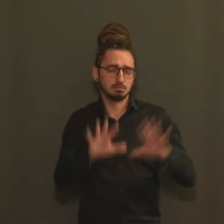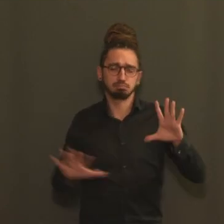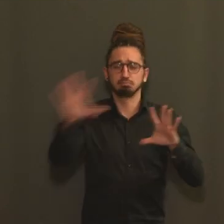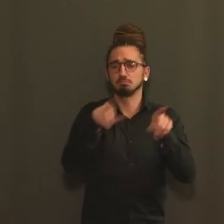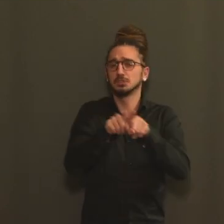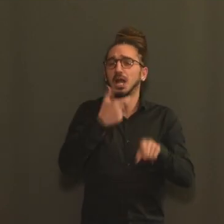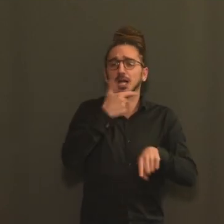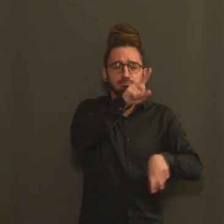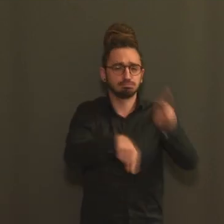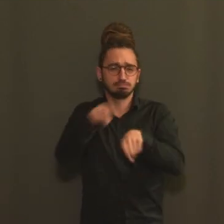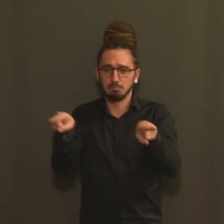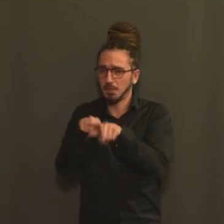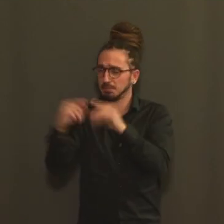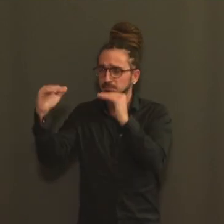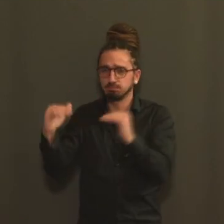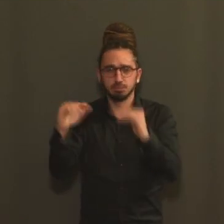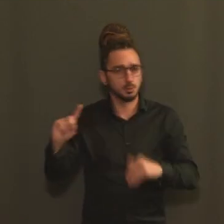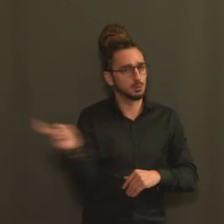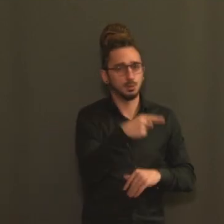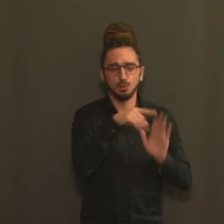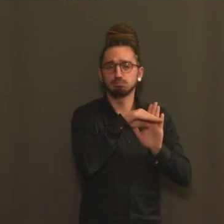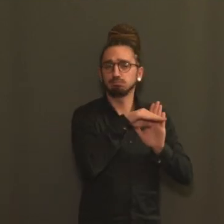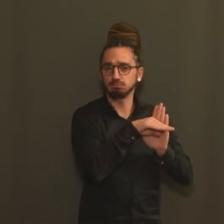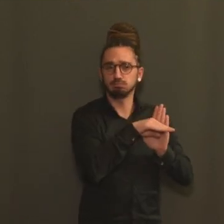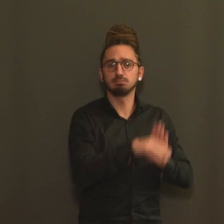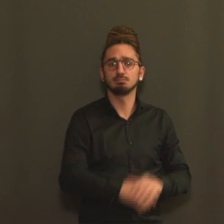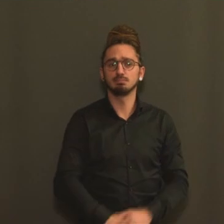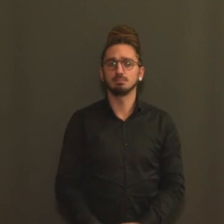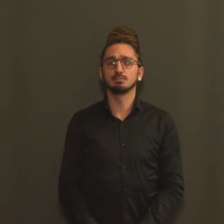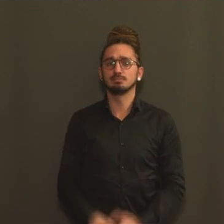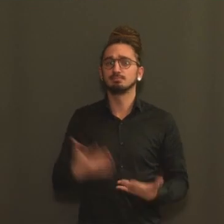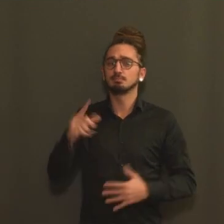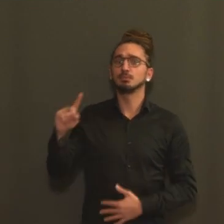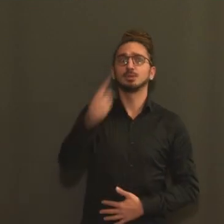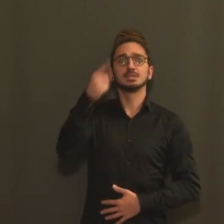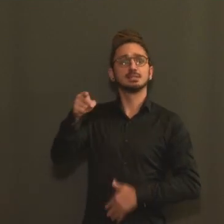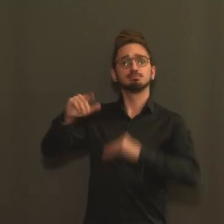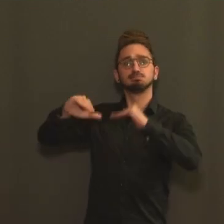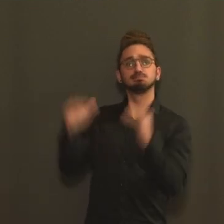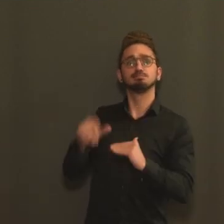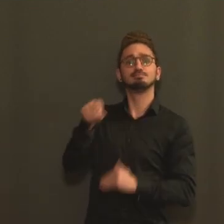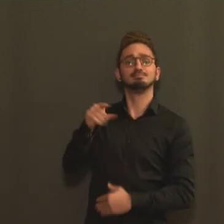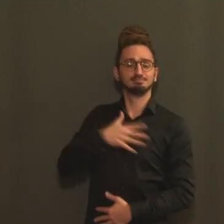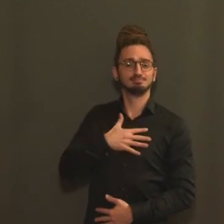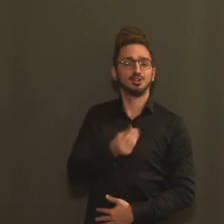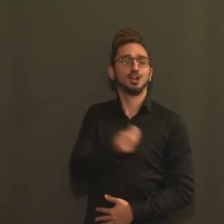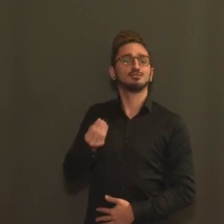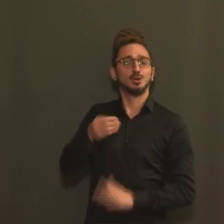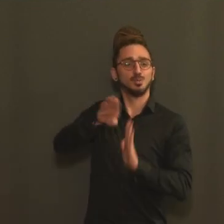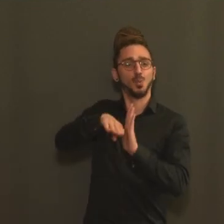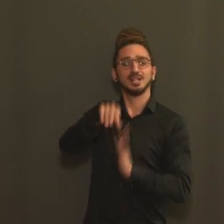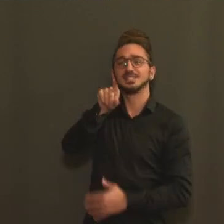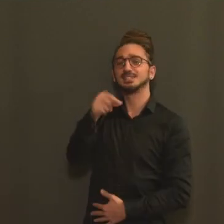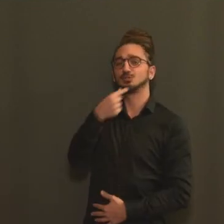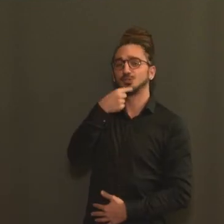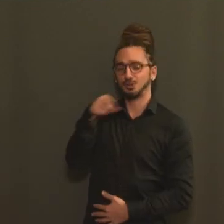est la plus importante chez les enfants de moins de 10 ans, où elle chute de 40%, suivie des plus de 90 ans, donc à nouveau